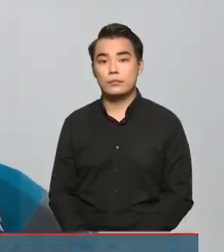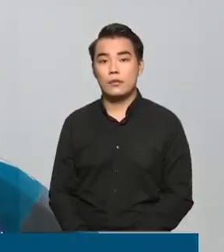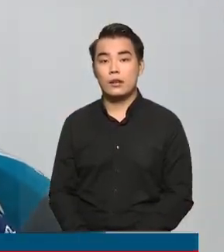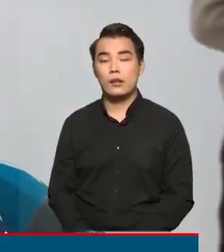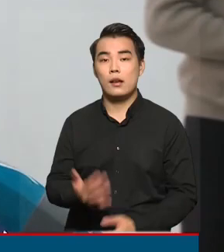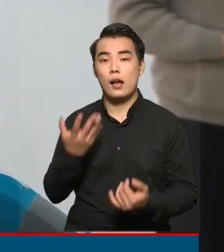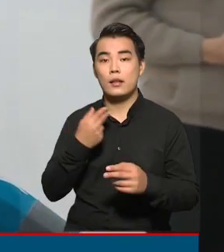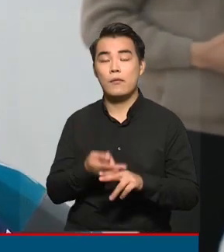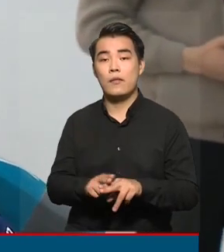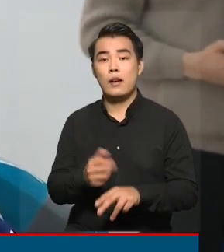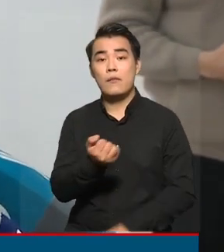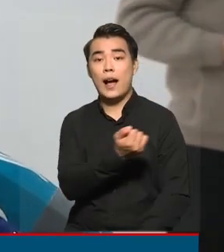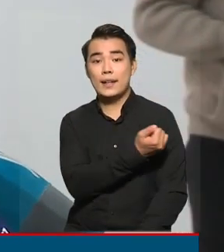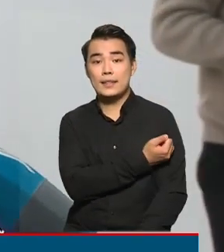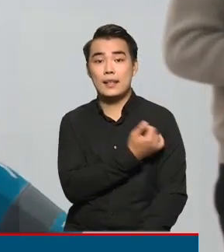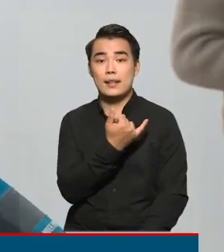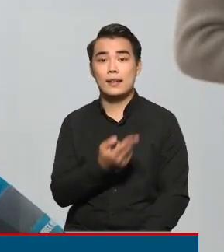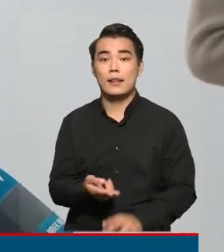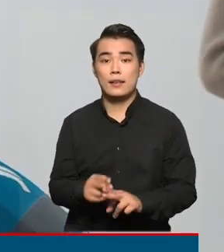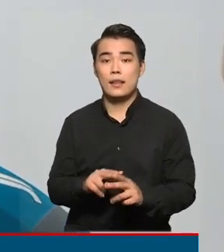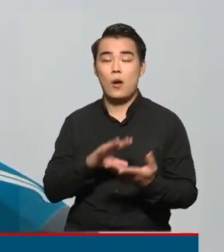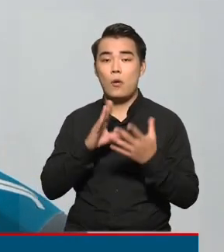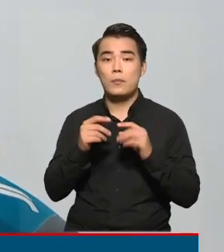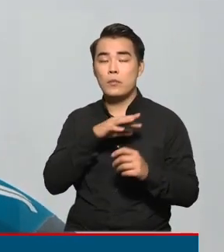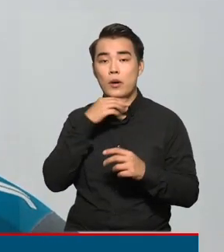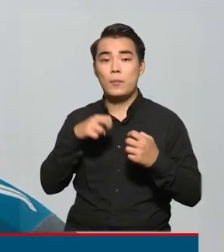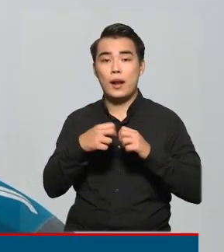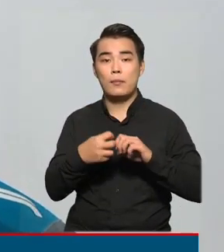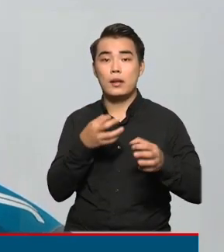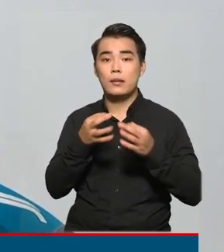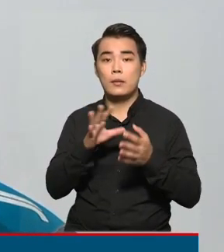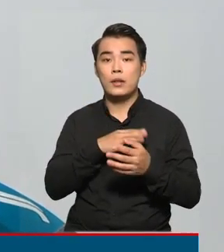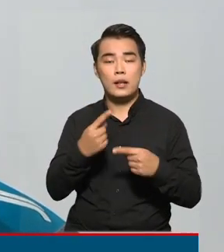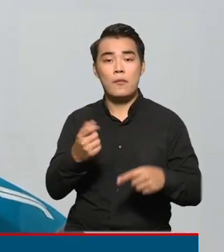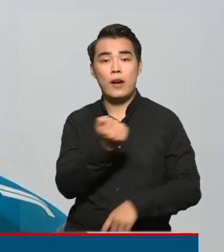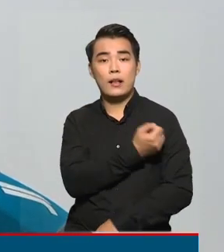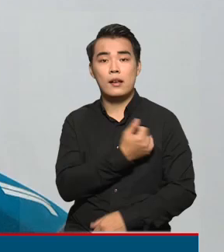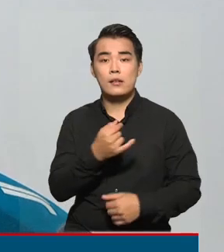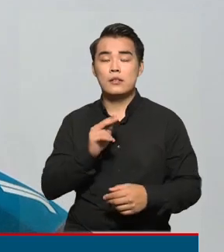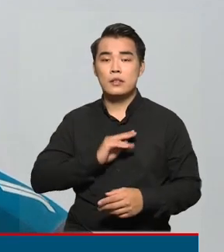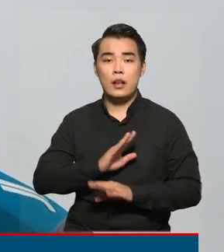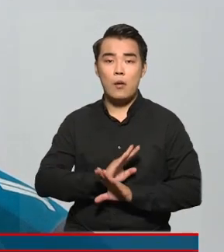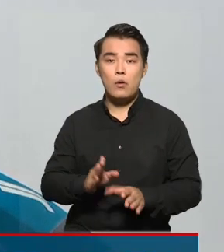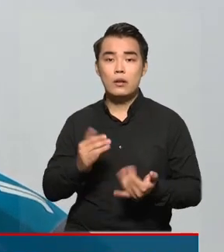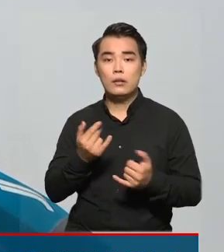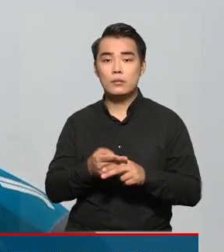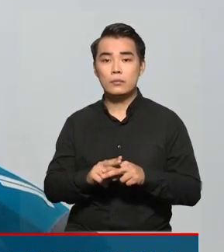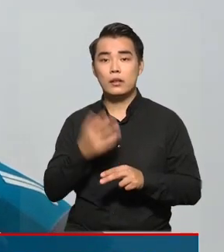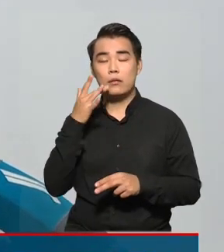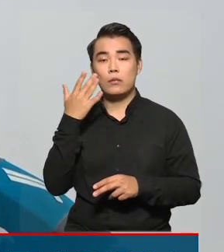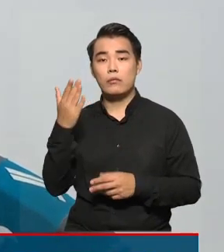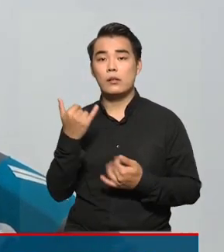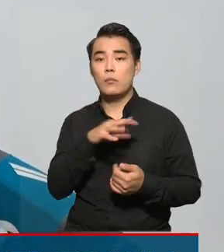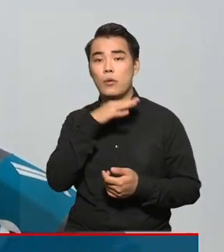Содан кейін мына вакциналар туралы өте көп мәселелер қозғалады. Кейбір вакциналар жұмыс істемейді. Шетелден